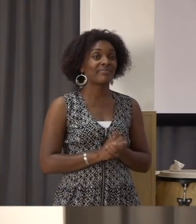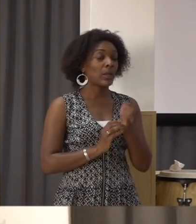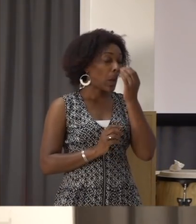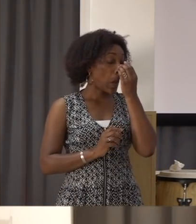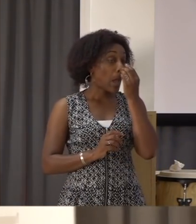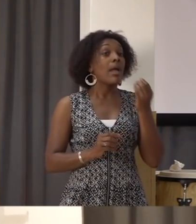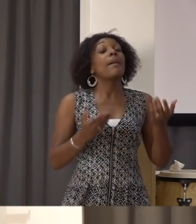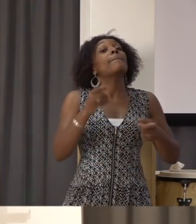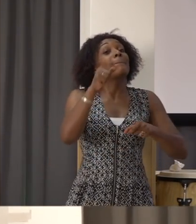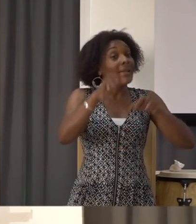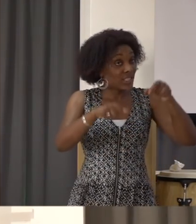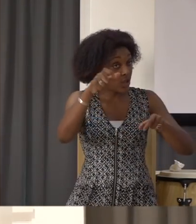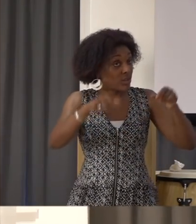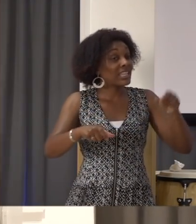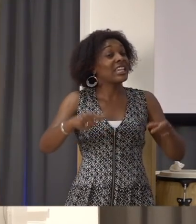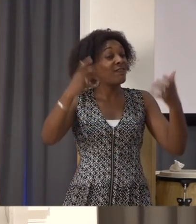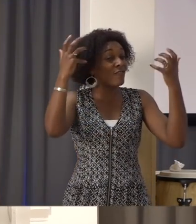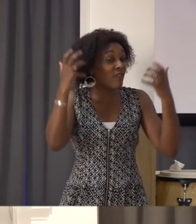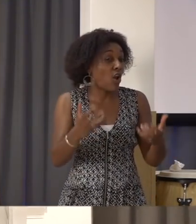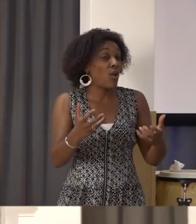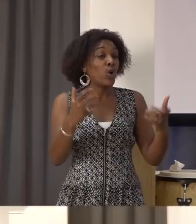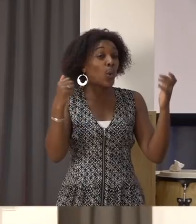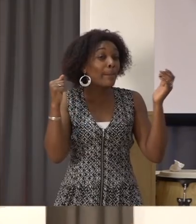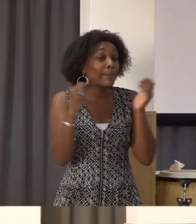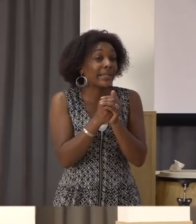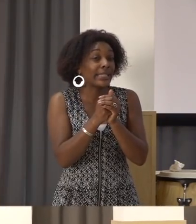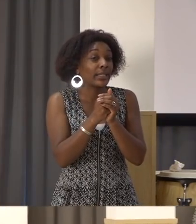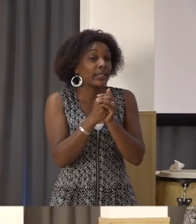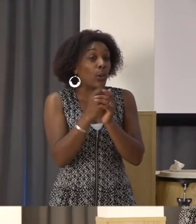Ceux qui veulent qu'on prie pour eux,